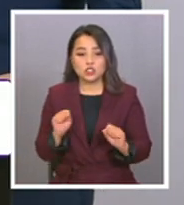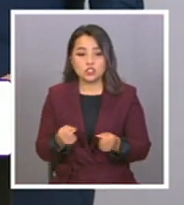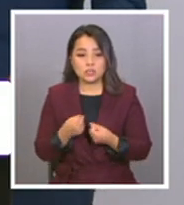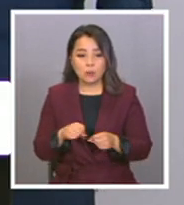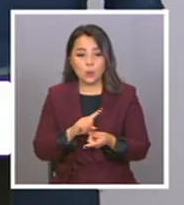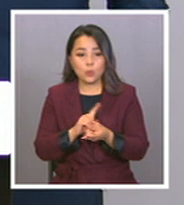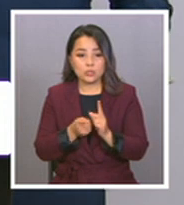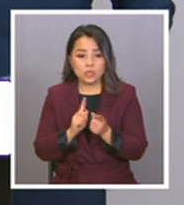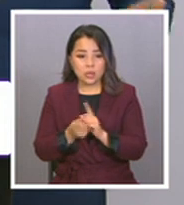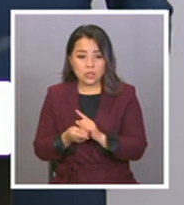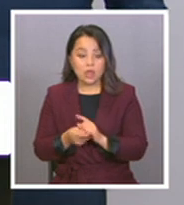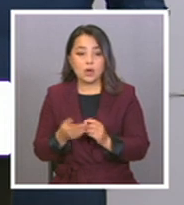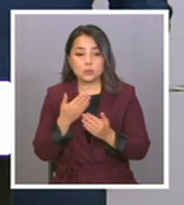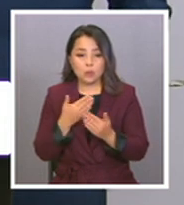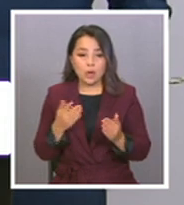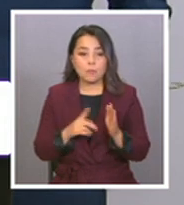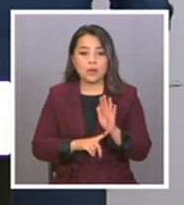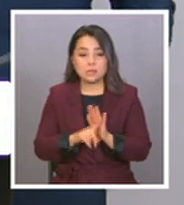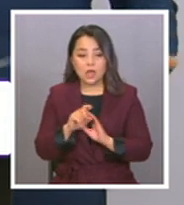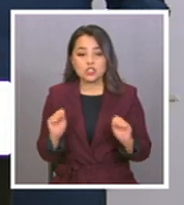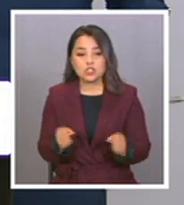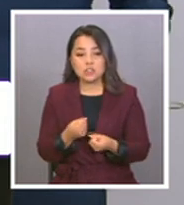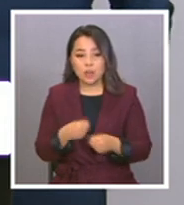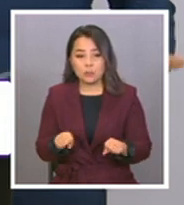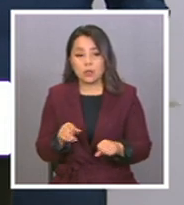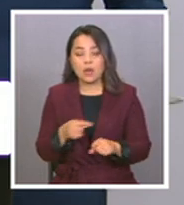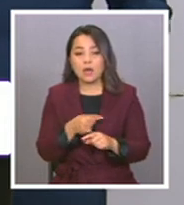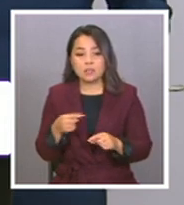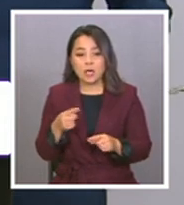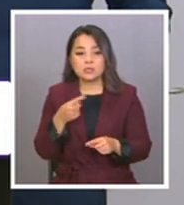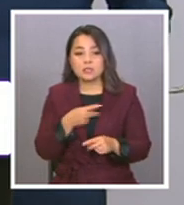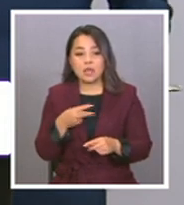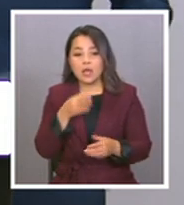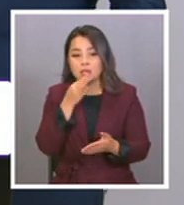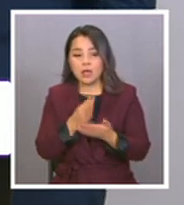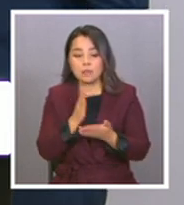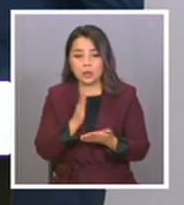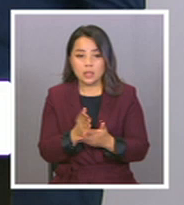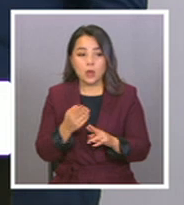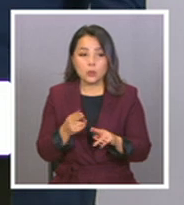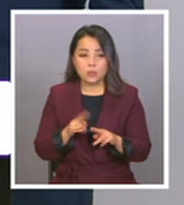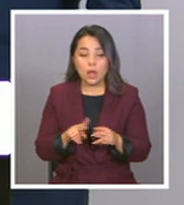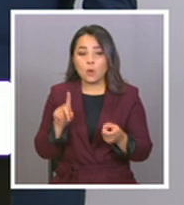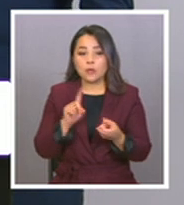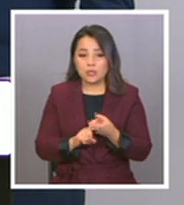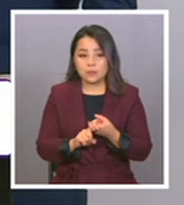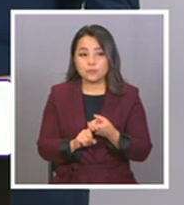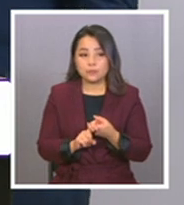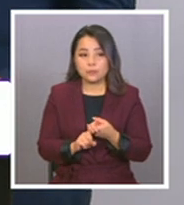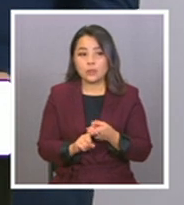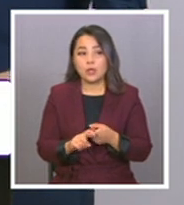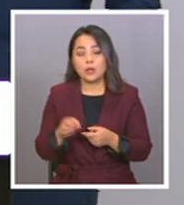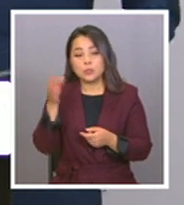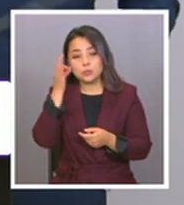өзгерісі соңғы және бастапқы жылдамдықтың айырмасына тең екенін білеміз. Осы орайда түзу сызықты